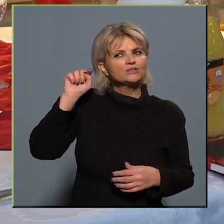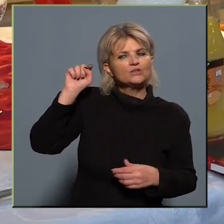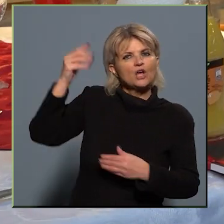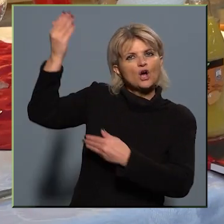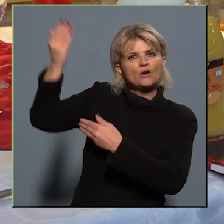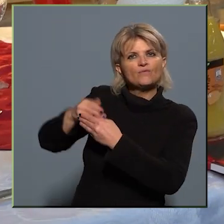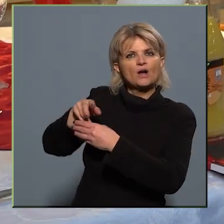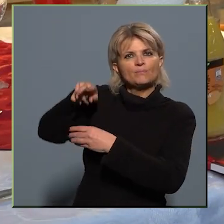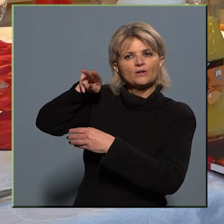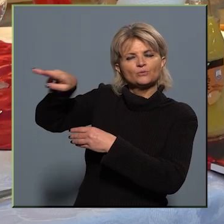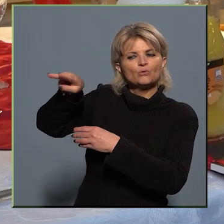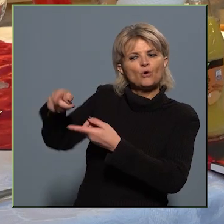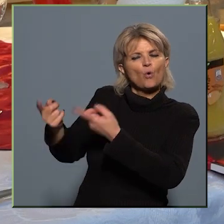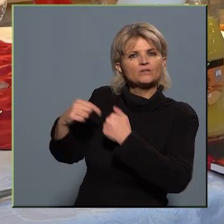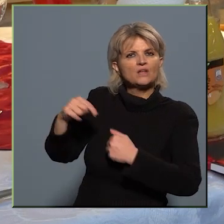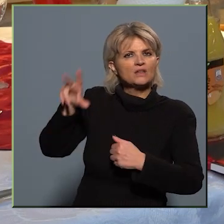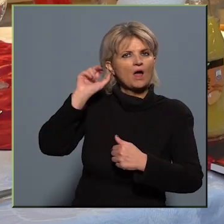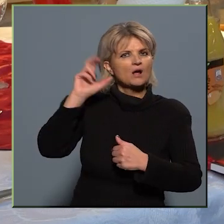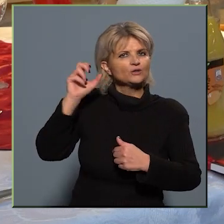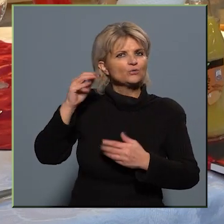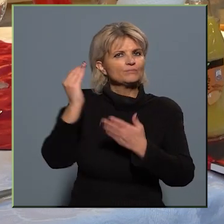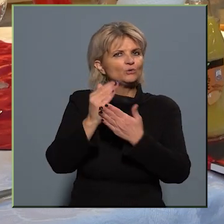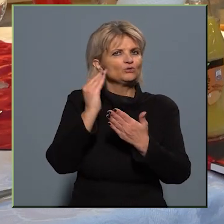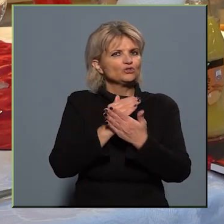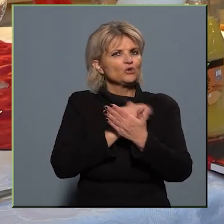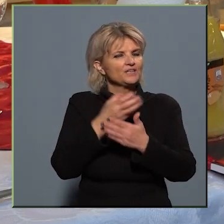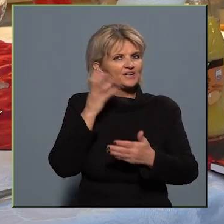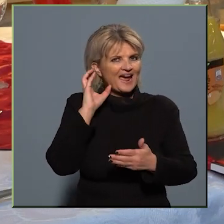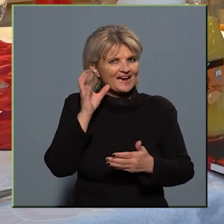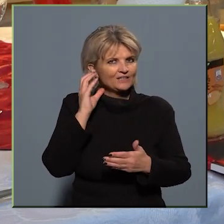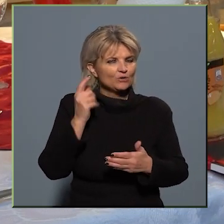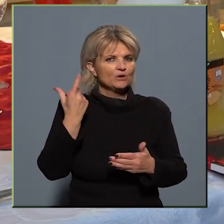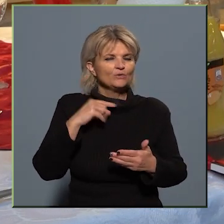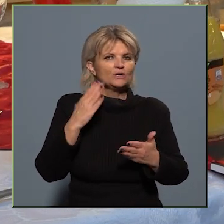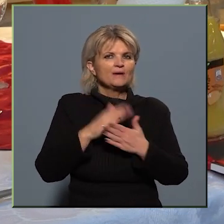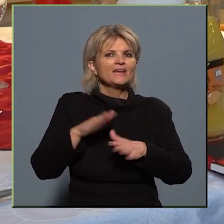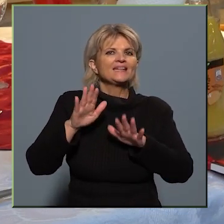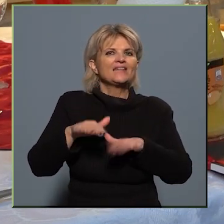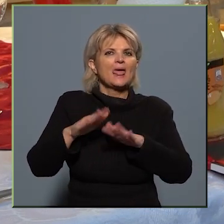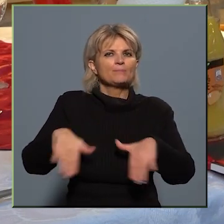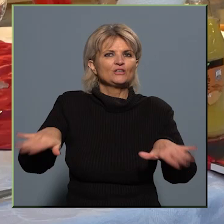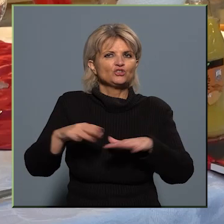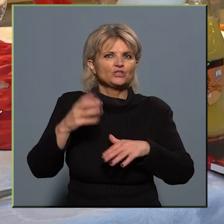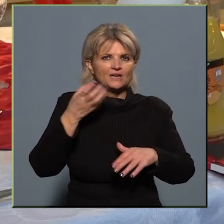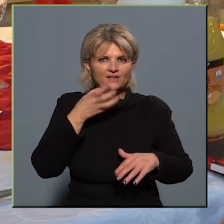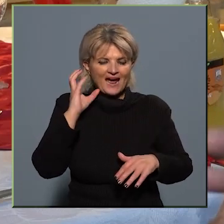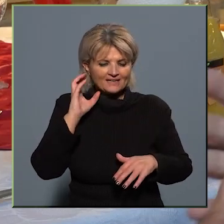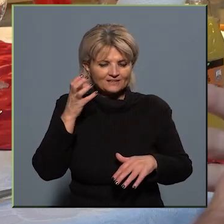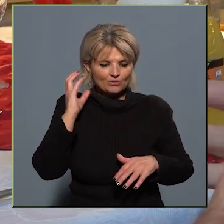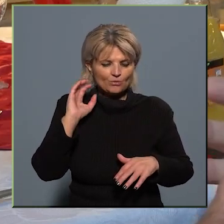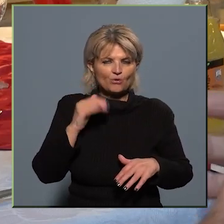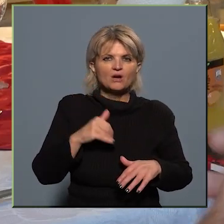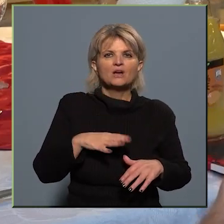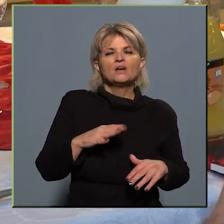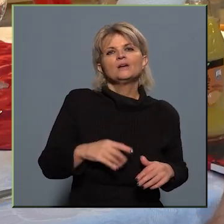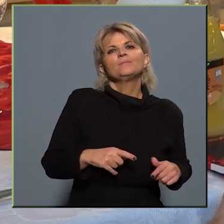lehetett a műsort hallgatni. Illetőleg volt már telepes rádiónk, ami egy anód meg egy